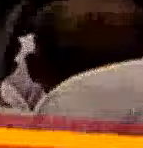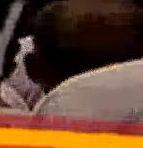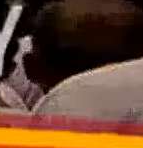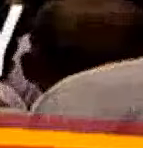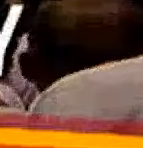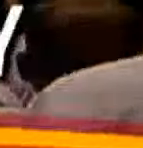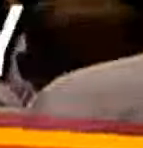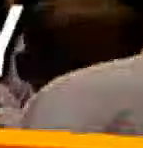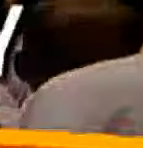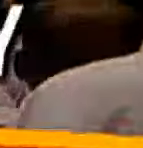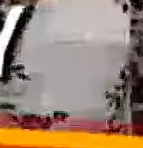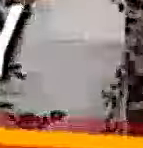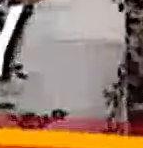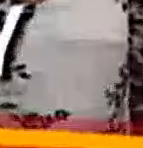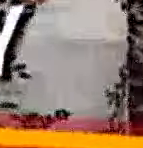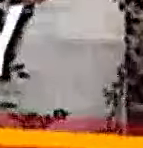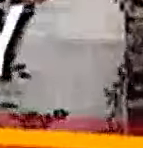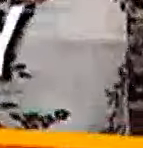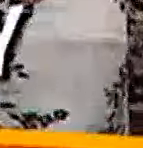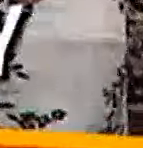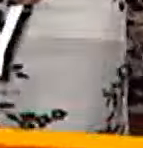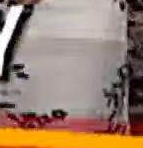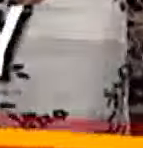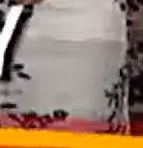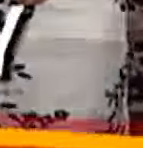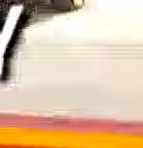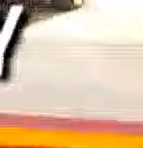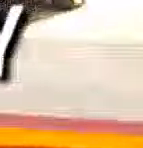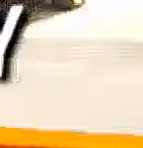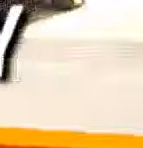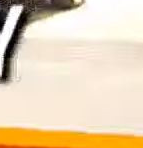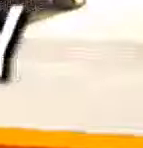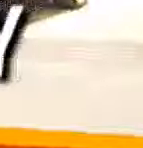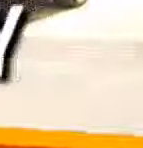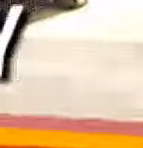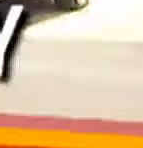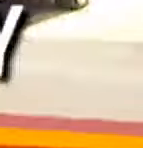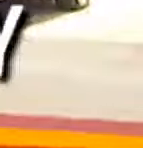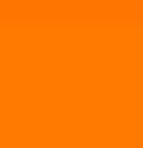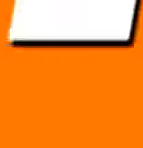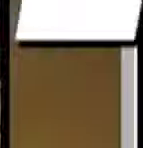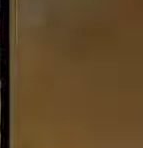Susunod, detention order laban kay Pastor Apollo Quiboloy, inihahanda na ng kamera.